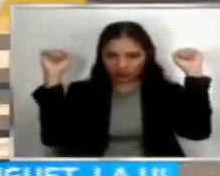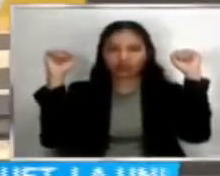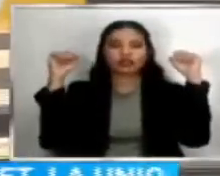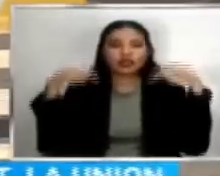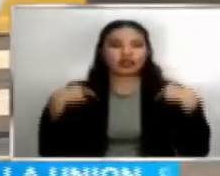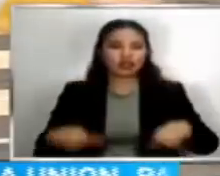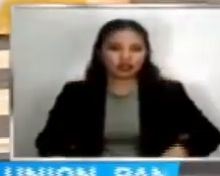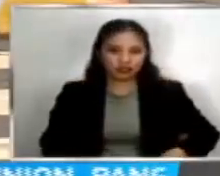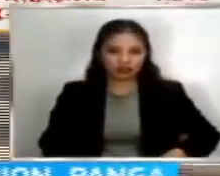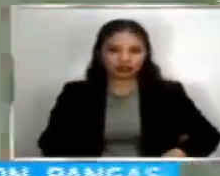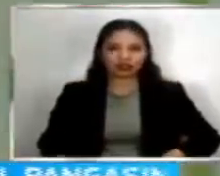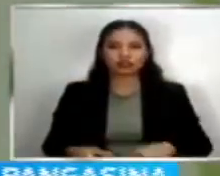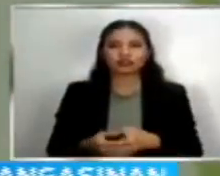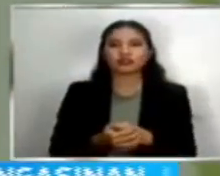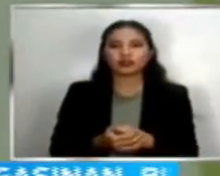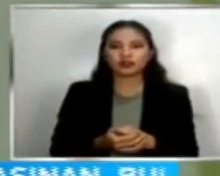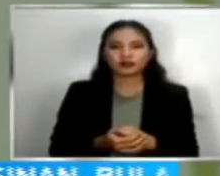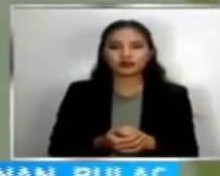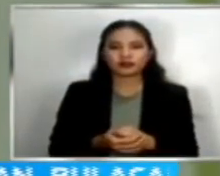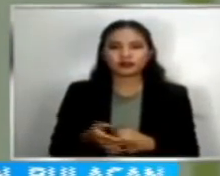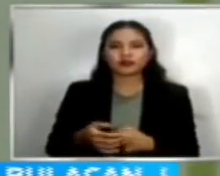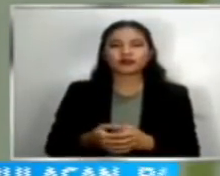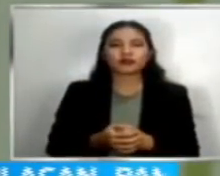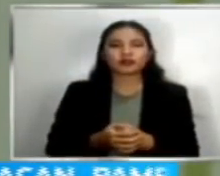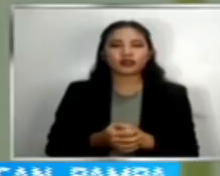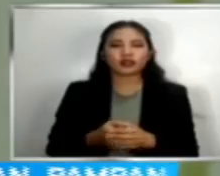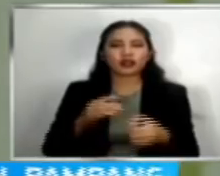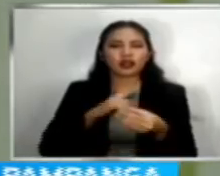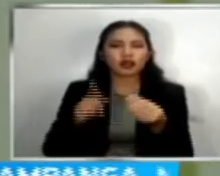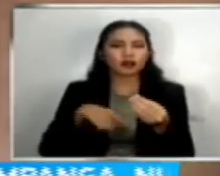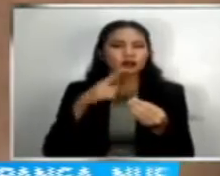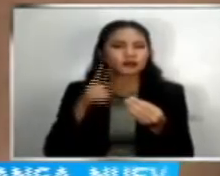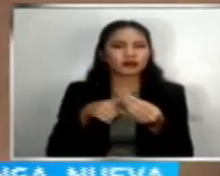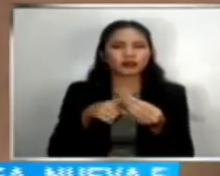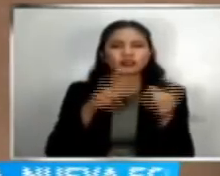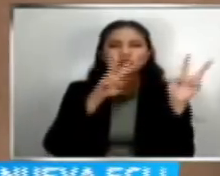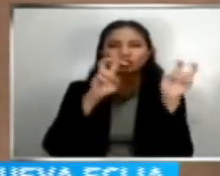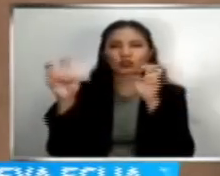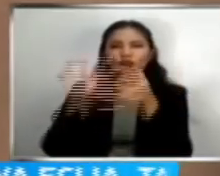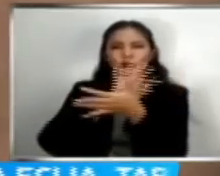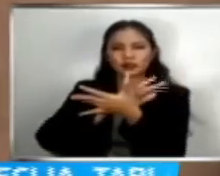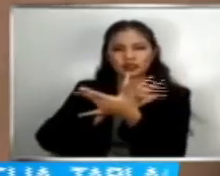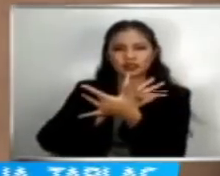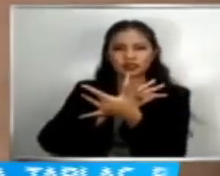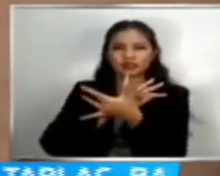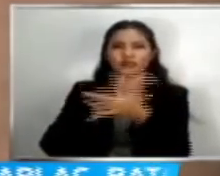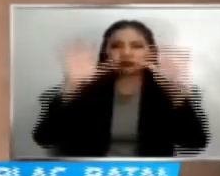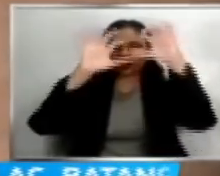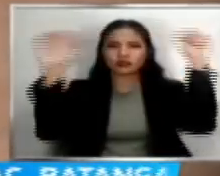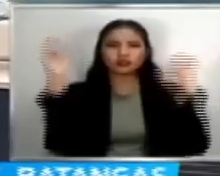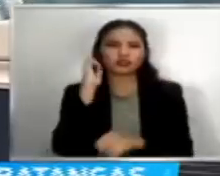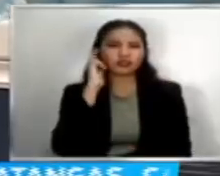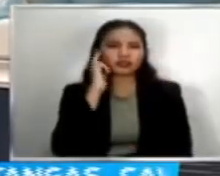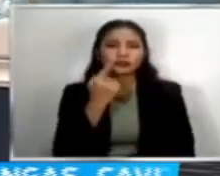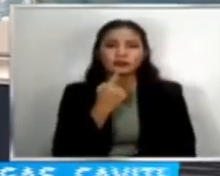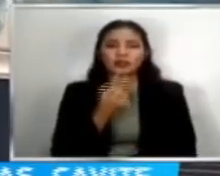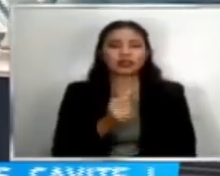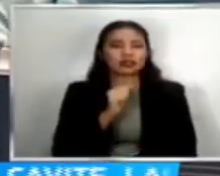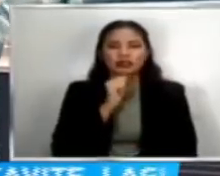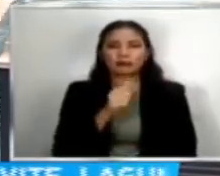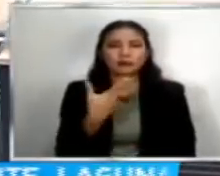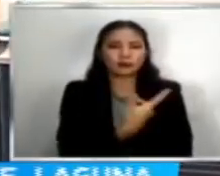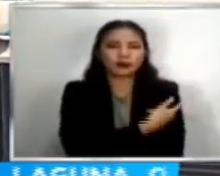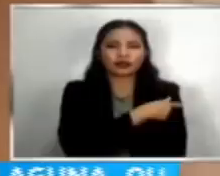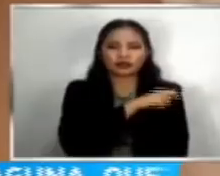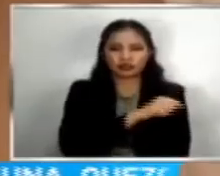ng kalusugan ng Pangulo. Tungkol naman sa issue ng COVID-19, sabi ng Pangulo hindi na lamang siya magpapabakuna dahil sa kanyang edad